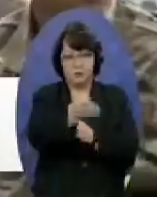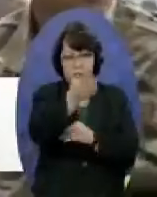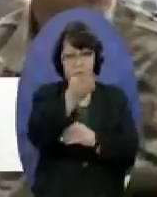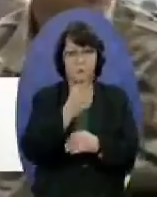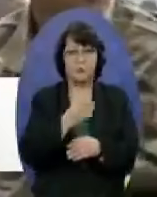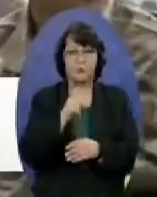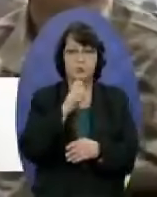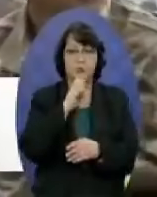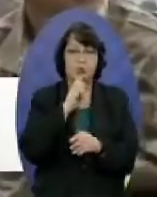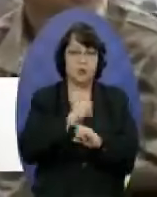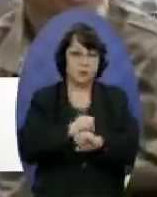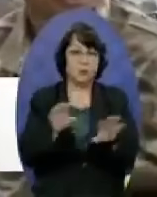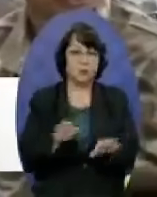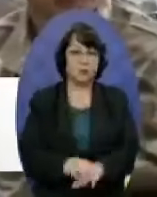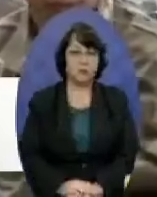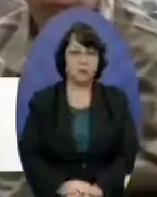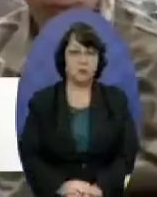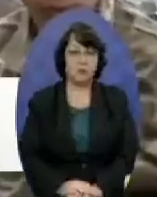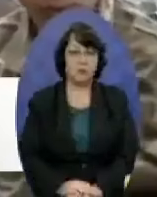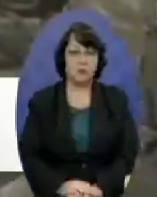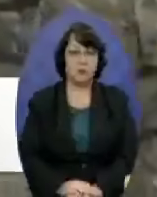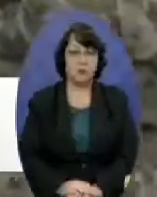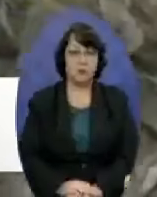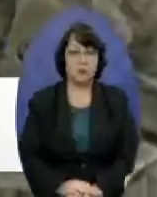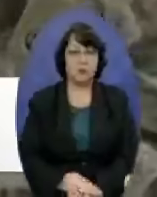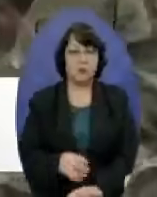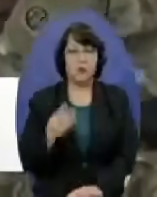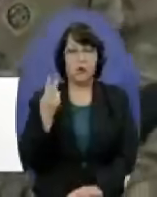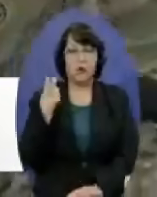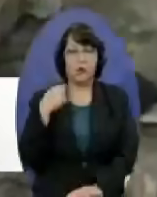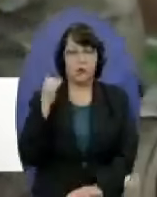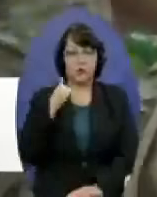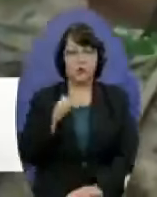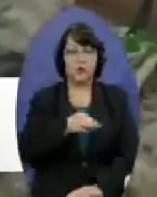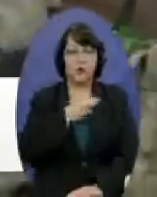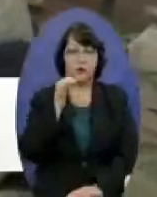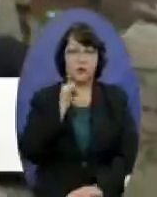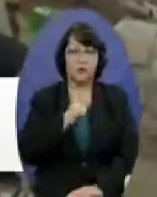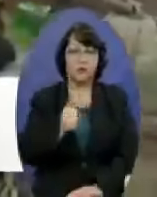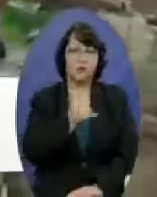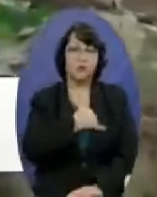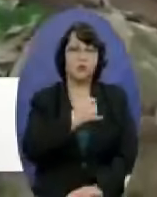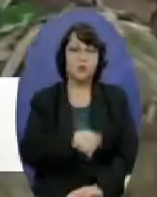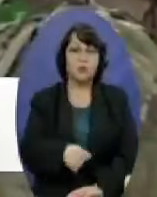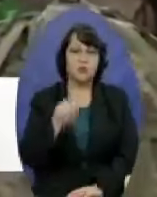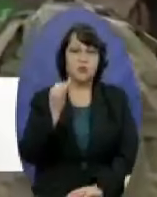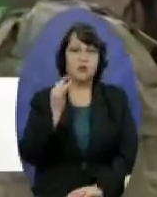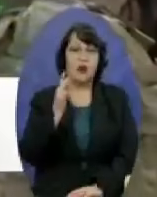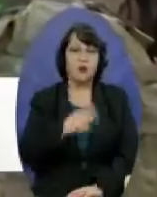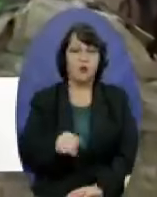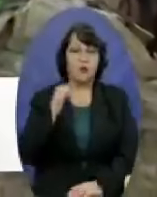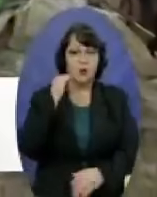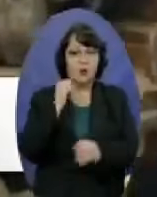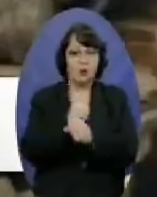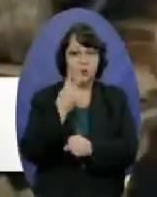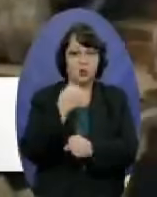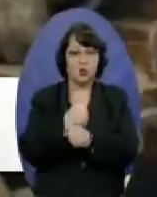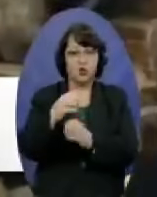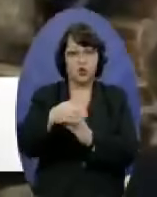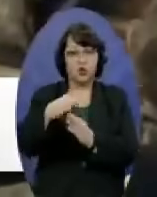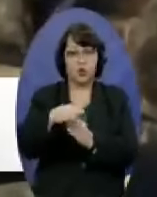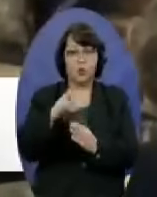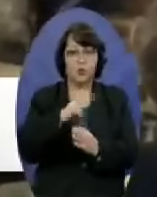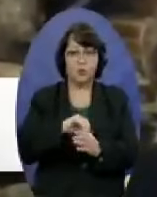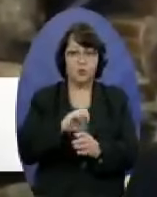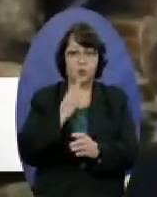хэвлэл мэдээллийн агентлагууд дамжуулж байна. Их Британи, Францын эрх оргичдын хувьд бол Ирак дахь терроризмтай тэмцэх олон улсын эвслийн ажиллагааг